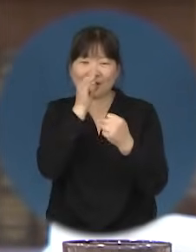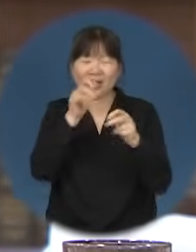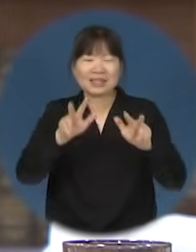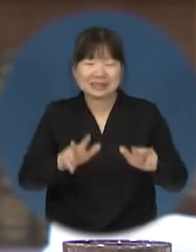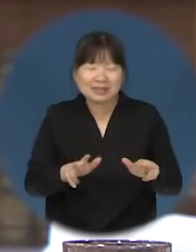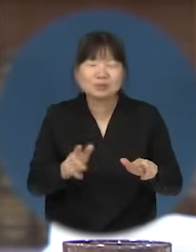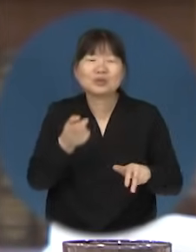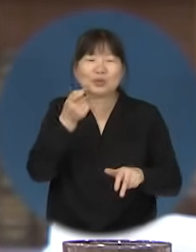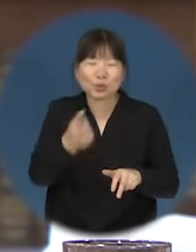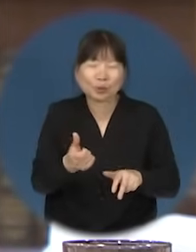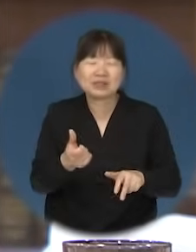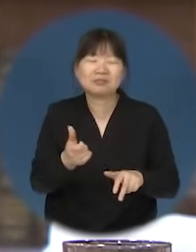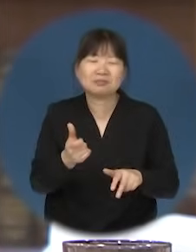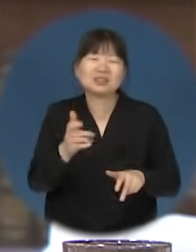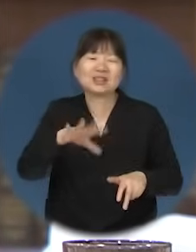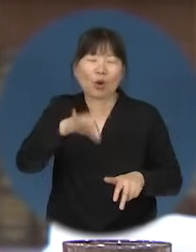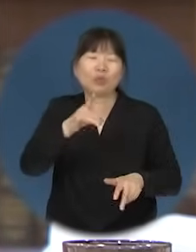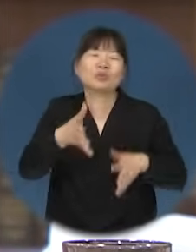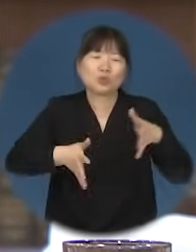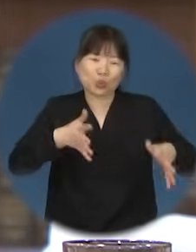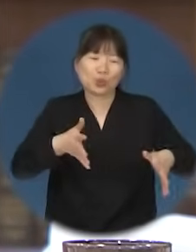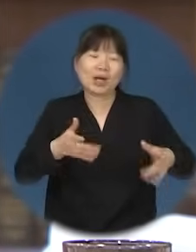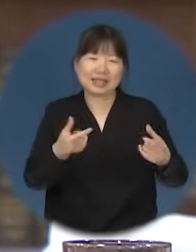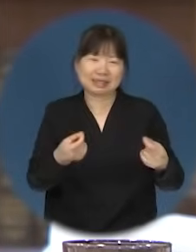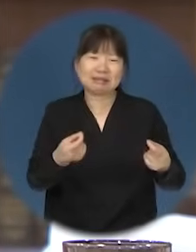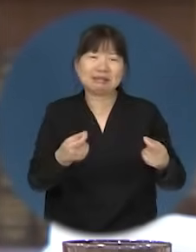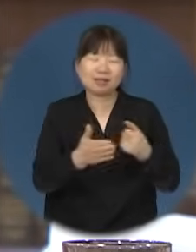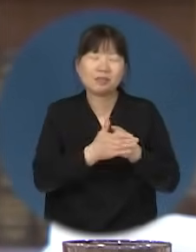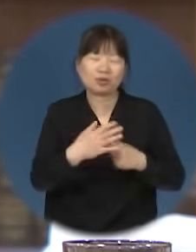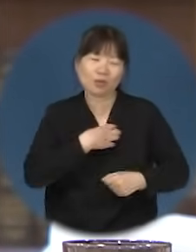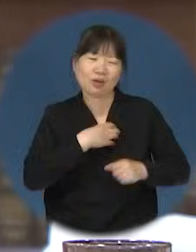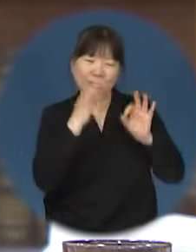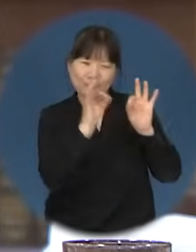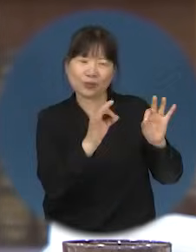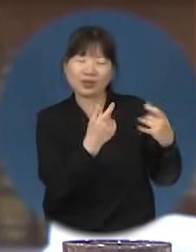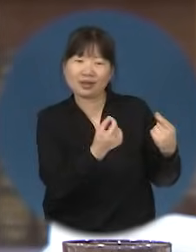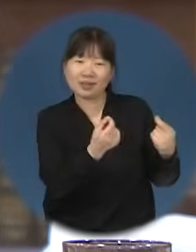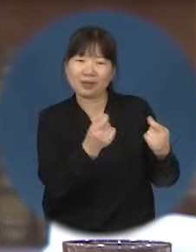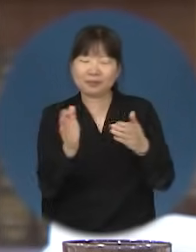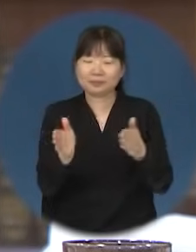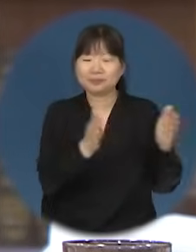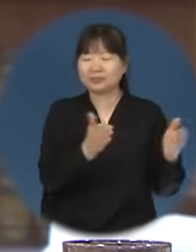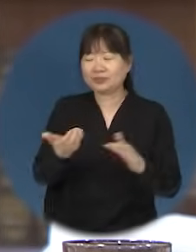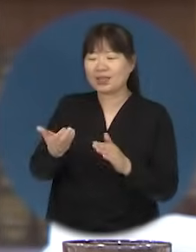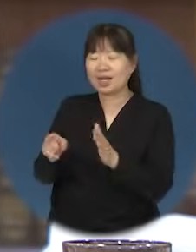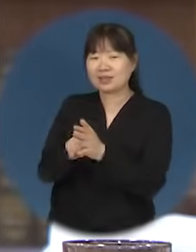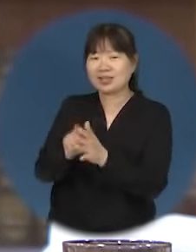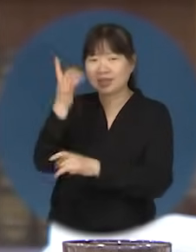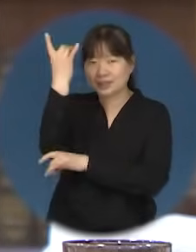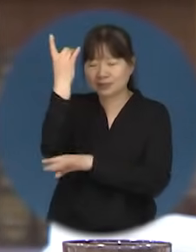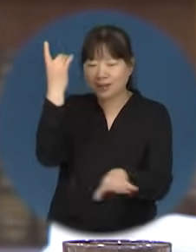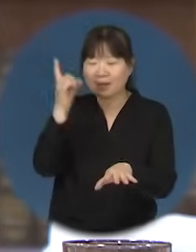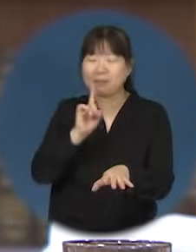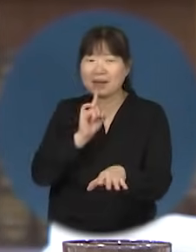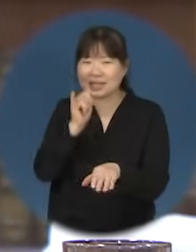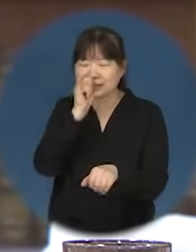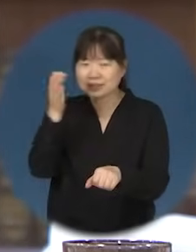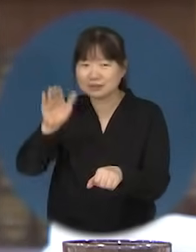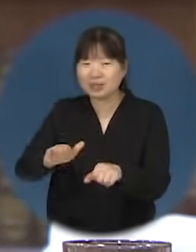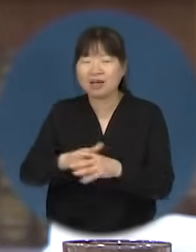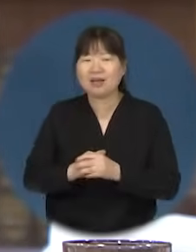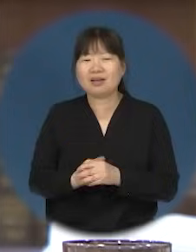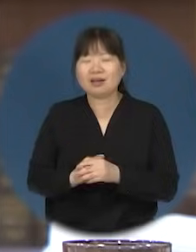예. 게다가 또 하나는 아까 무슨 뭐 신뢰가 기반이고 뭐 이런 얘기를 많이 했습니다만 예.